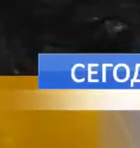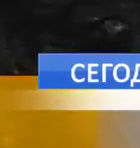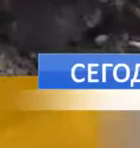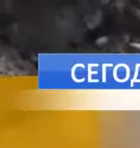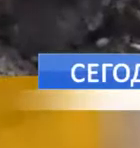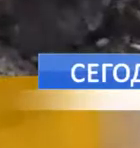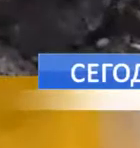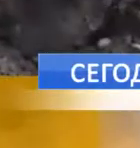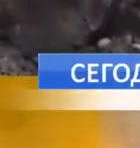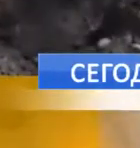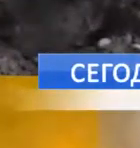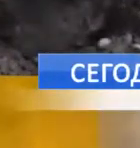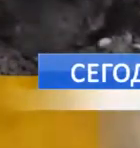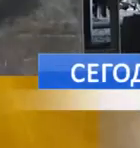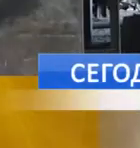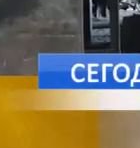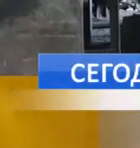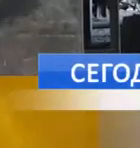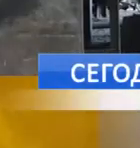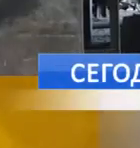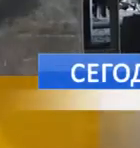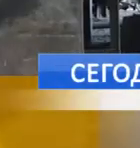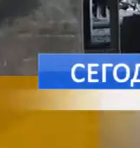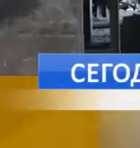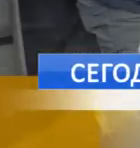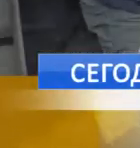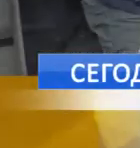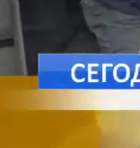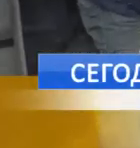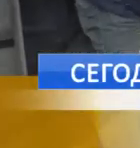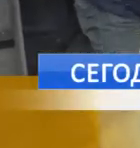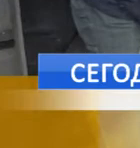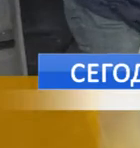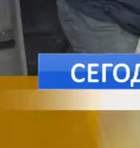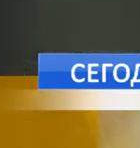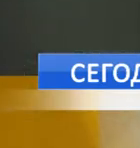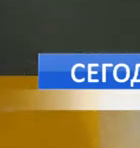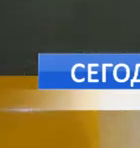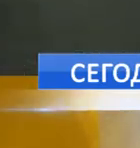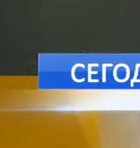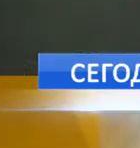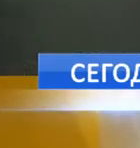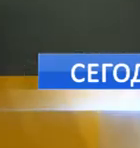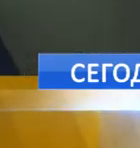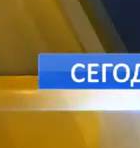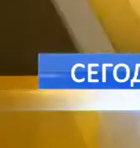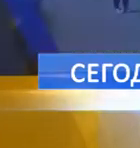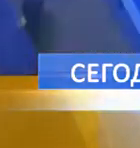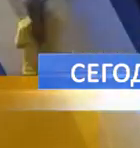Зима не за горами, подумай о ней летом. Как идет подготовка теплосетей и систем отопления к предстоящей зиме?